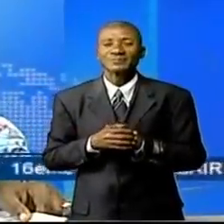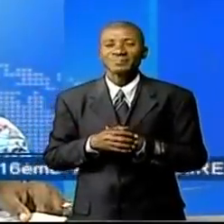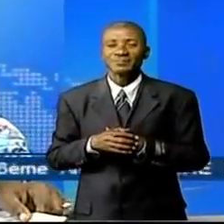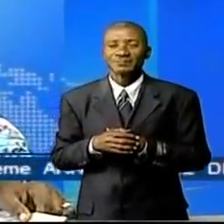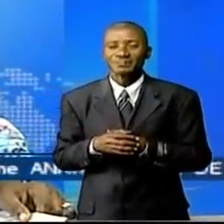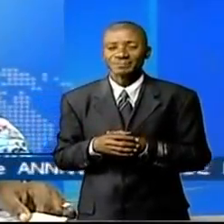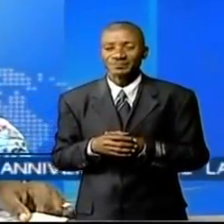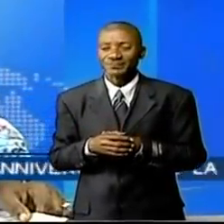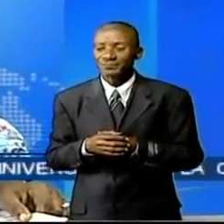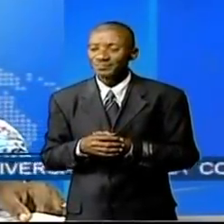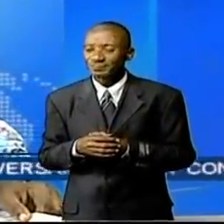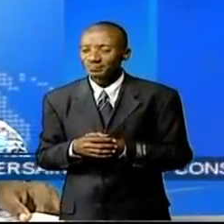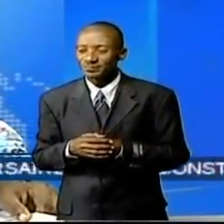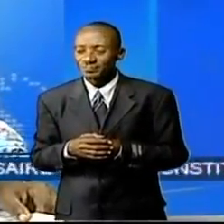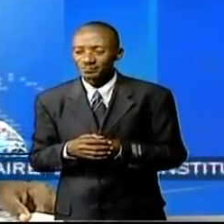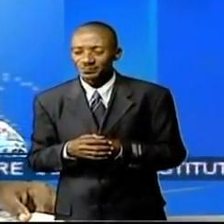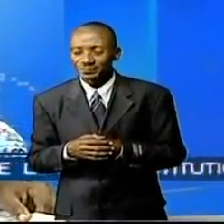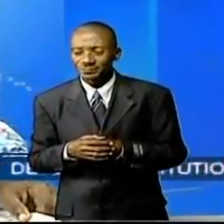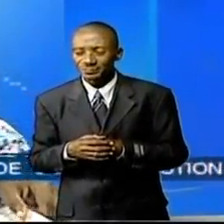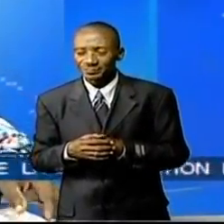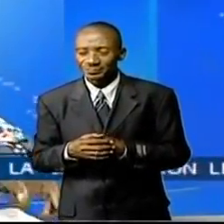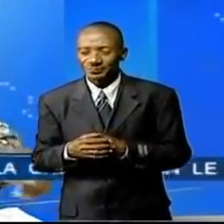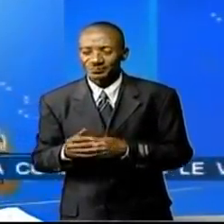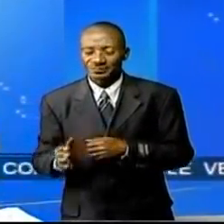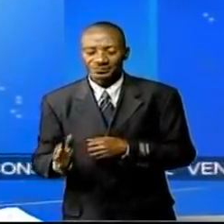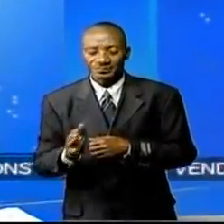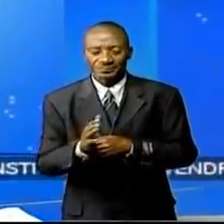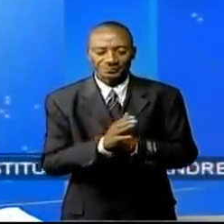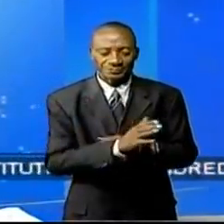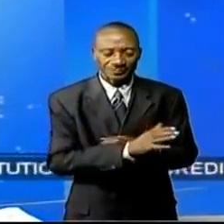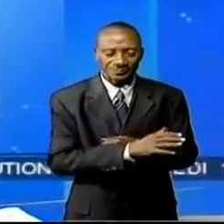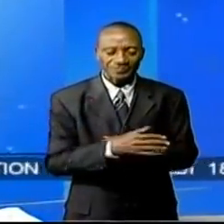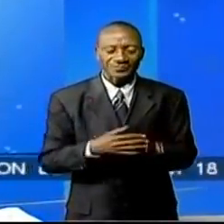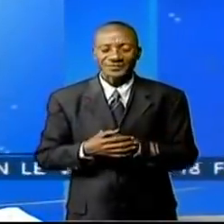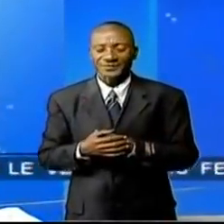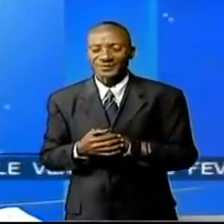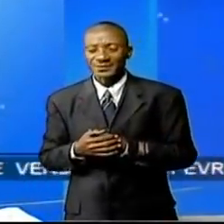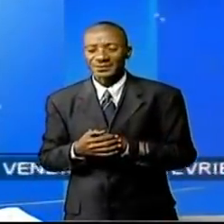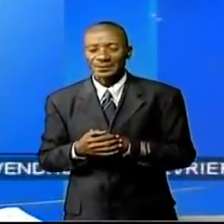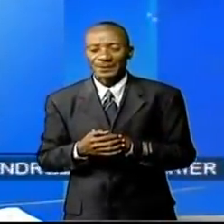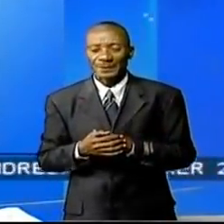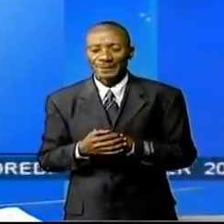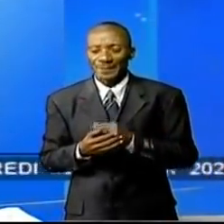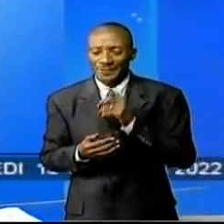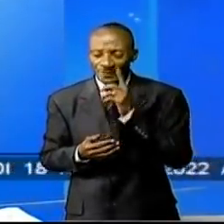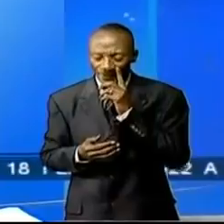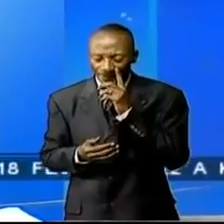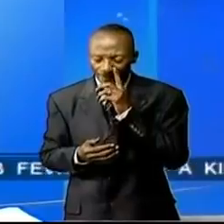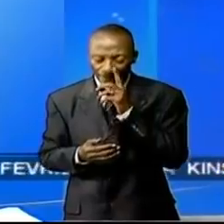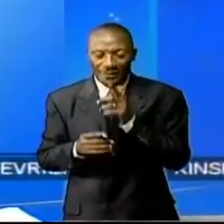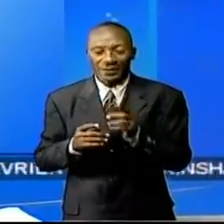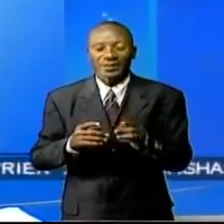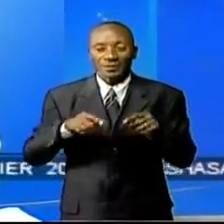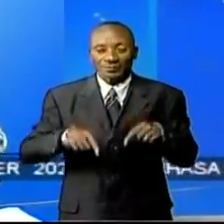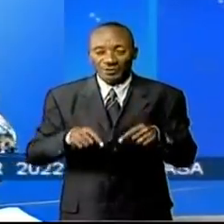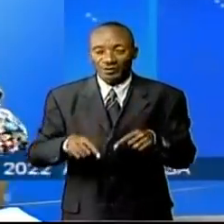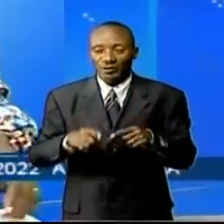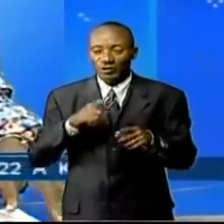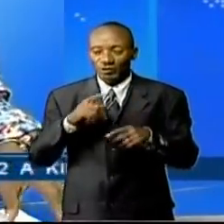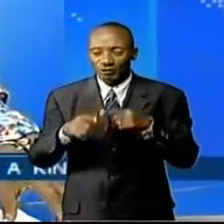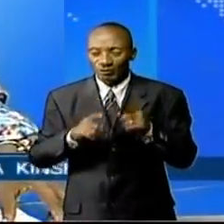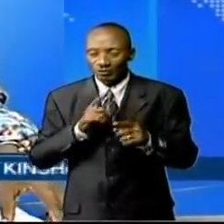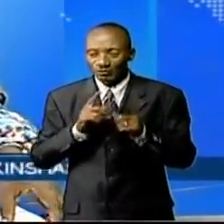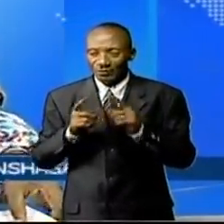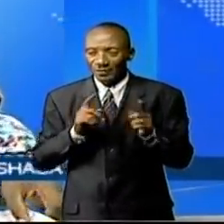Le Centre international des civilisations, créé le 8 janvier 1983, est basé à Libreville au Gabon. Et c'est